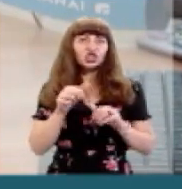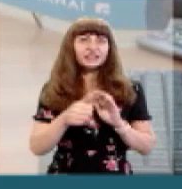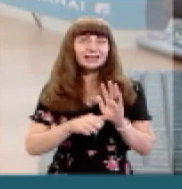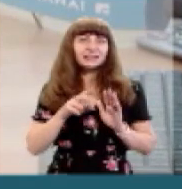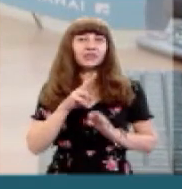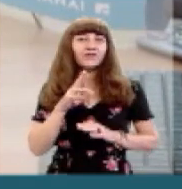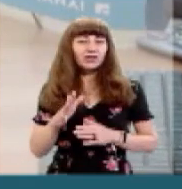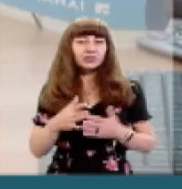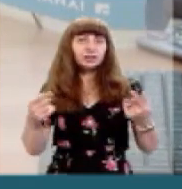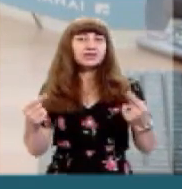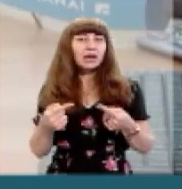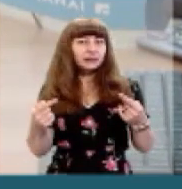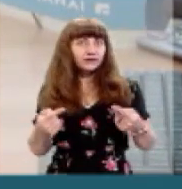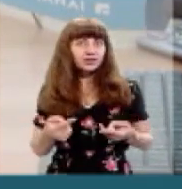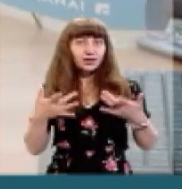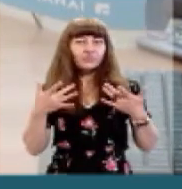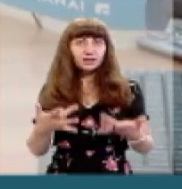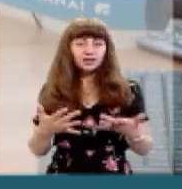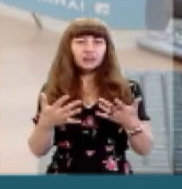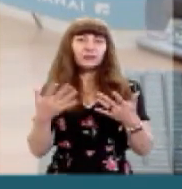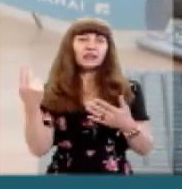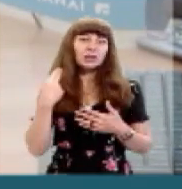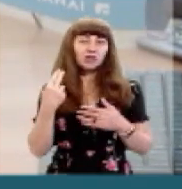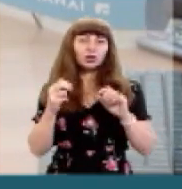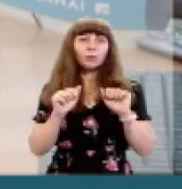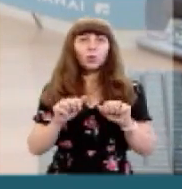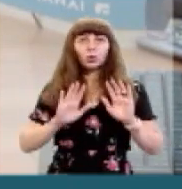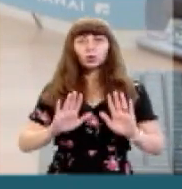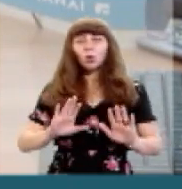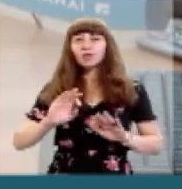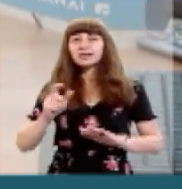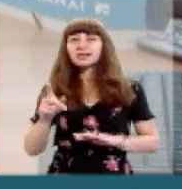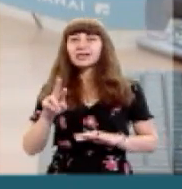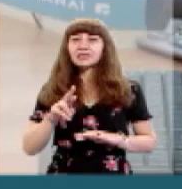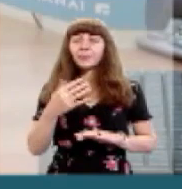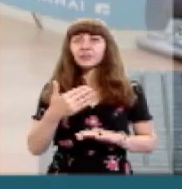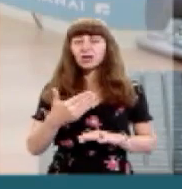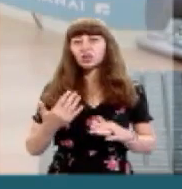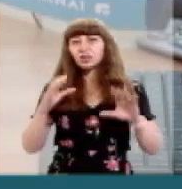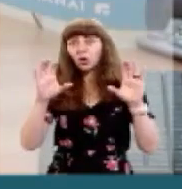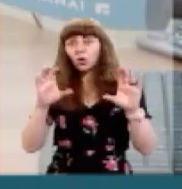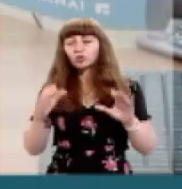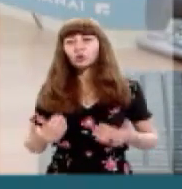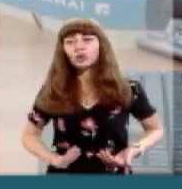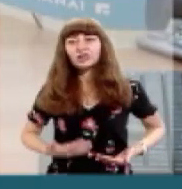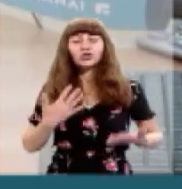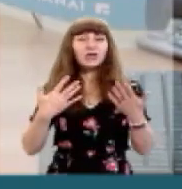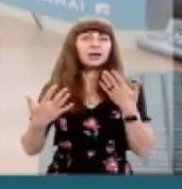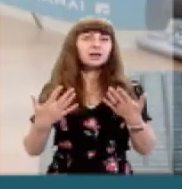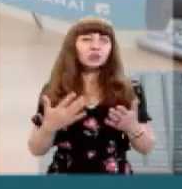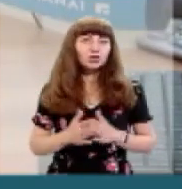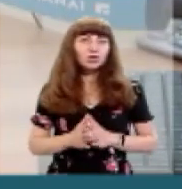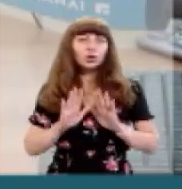квартир. Соответственно, взыскивать могут только по статье 50 закона о жилищных отношениях